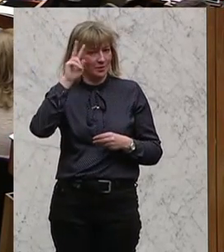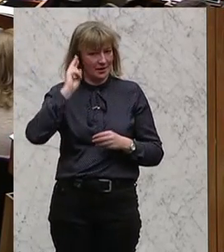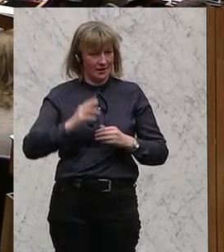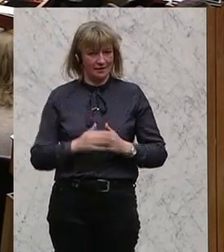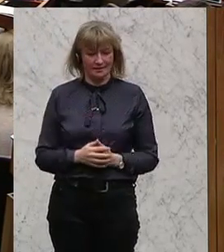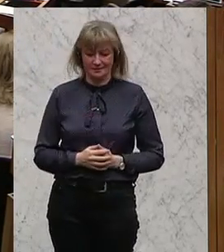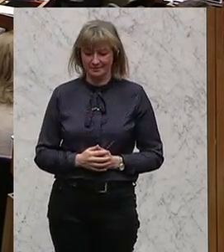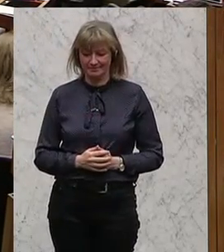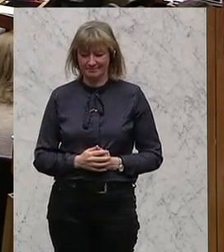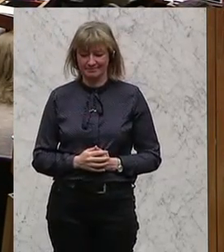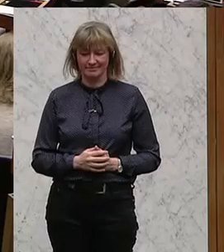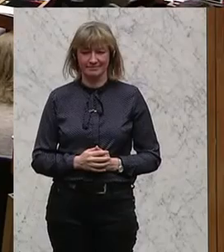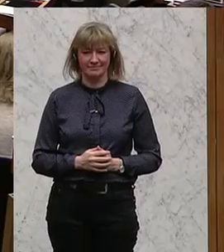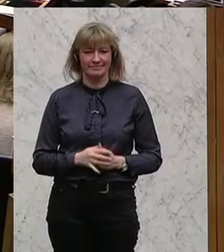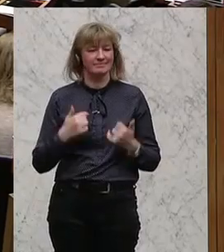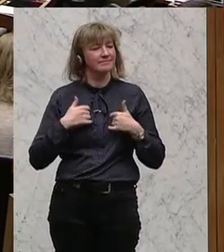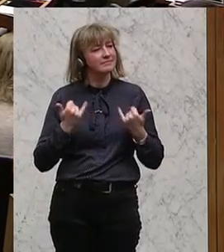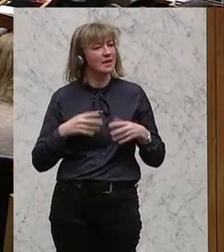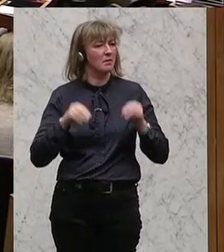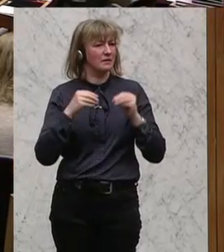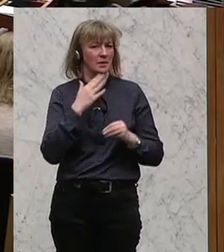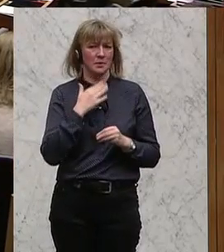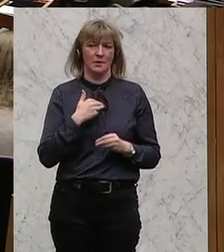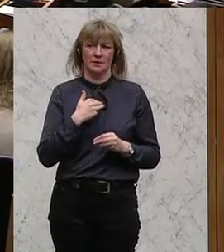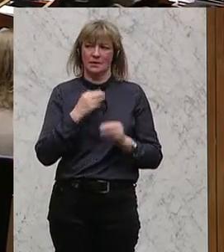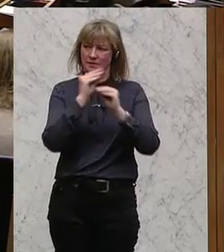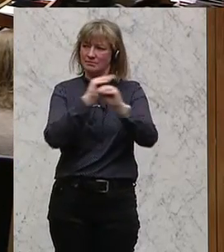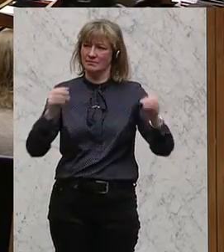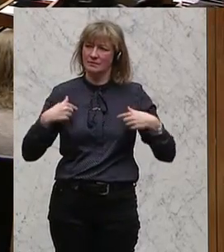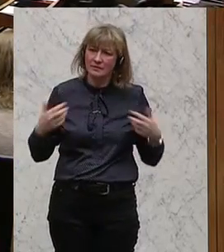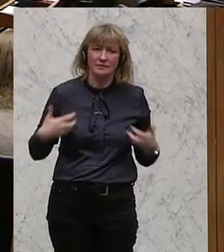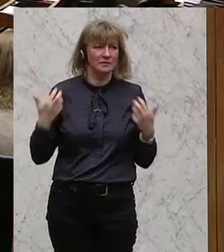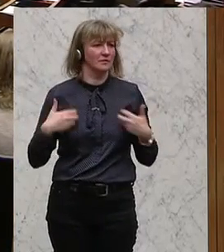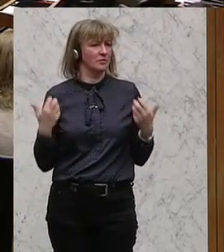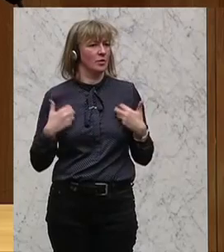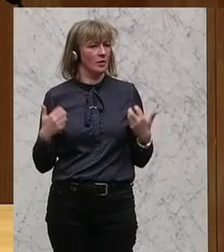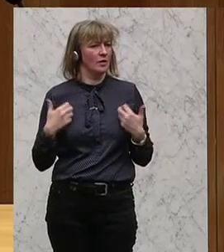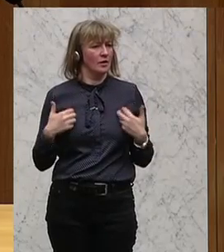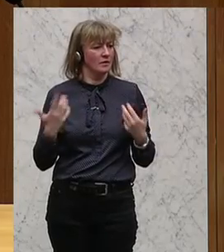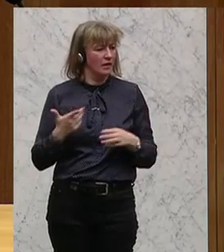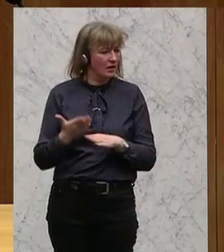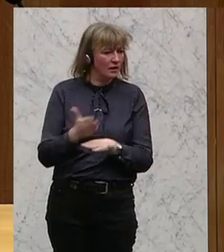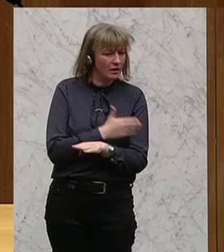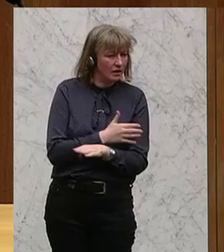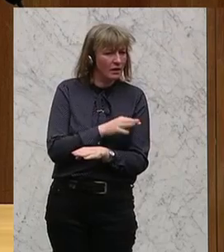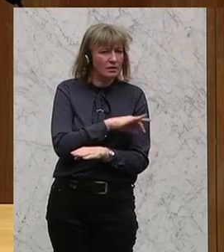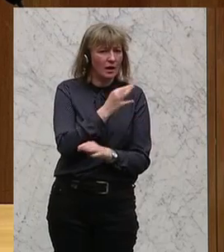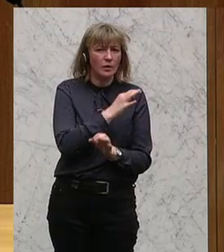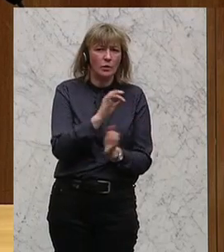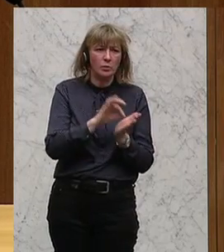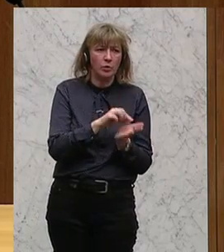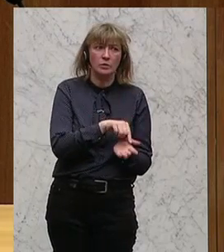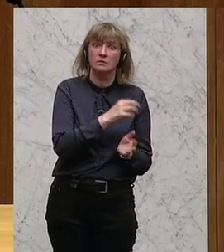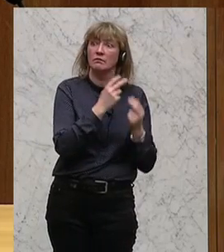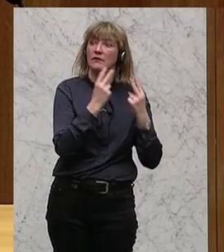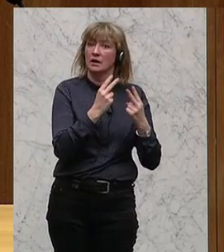Beginn auch meine Freude darüber zum Ausdruck bringen, dass im vorhergehenden Tagesordnungspunkt durchaus etwas Richtungsweisendes, etwas sehr,